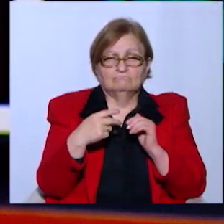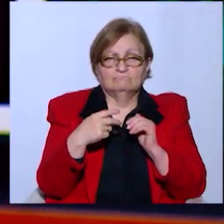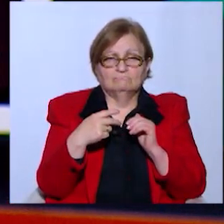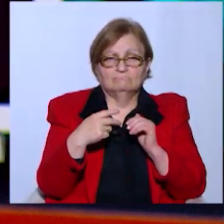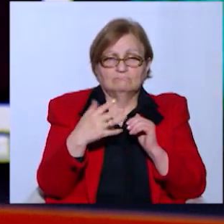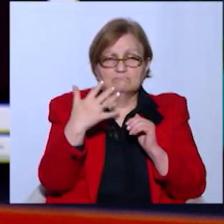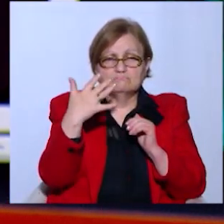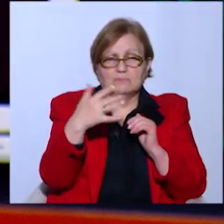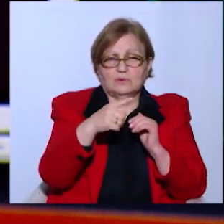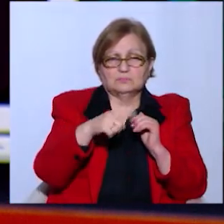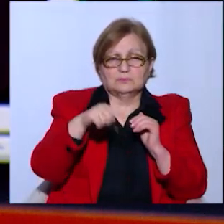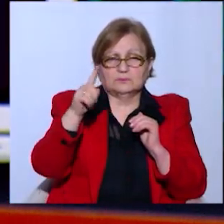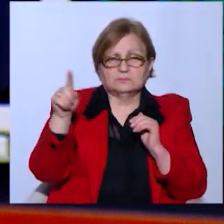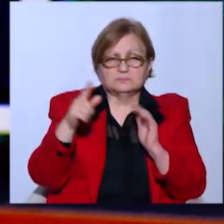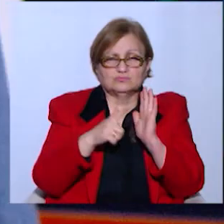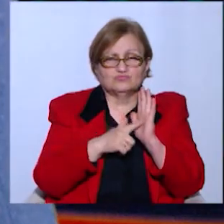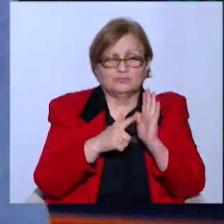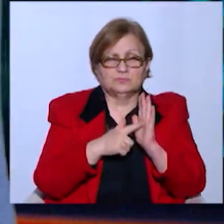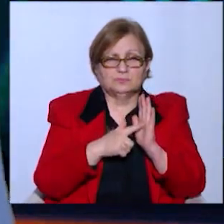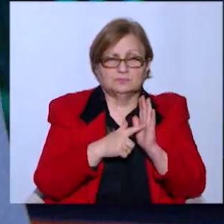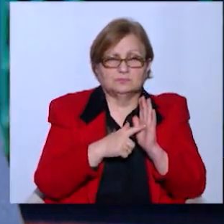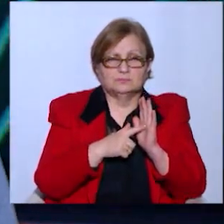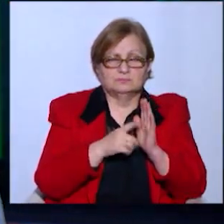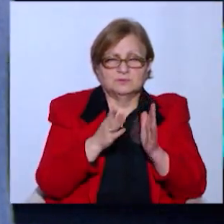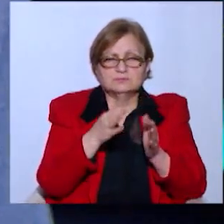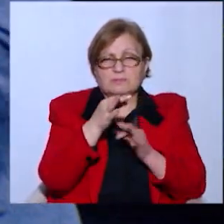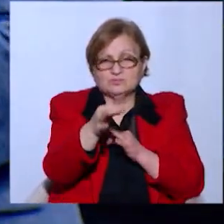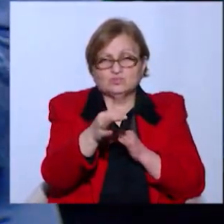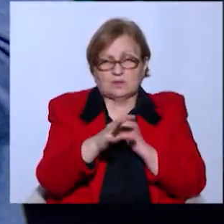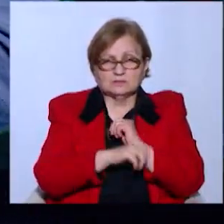მეხუთე ხარისხის ფესვი 7-დან. ეს არის პასუხი.